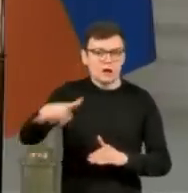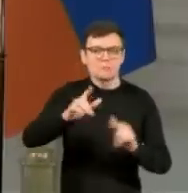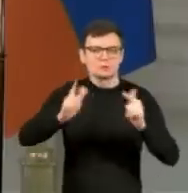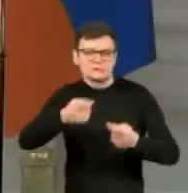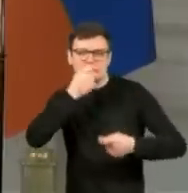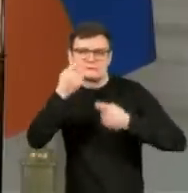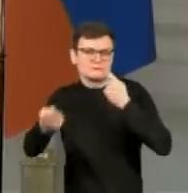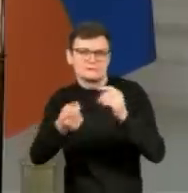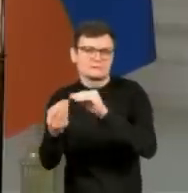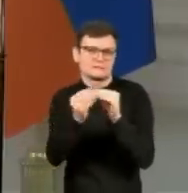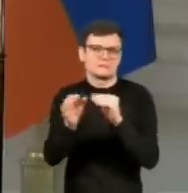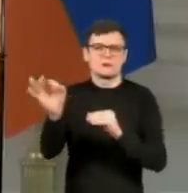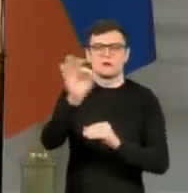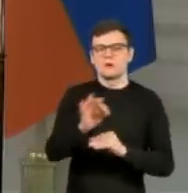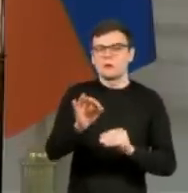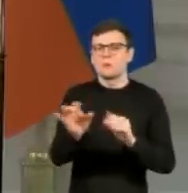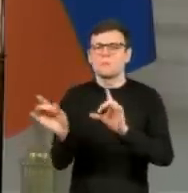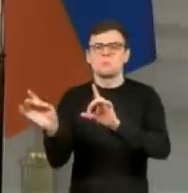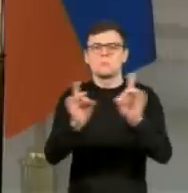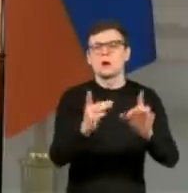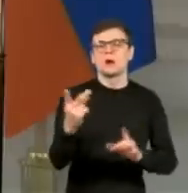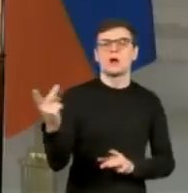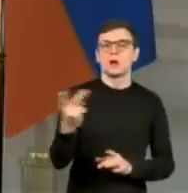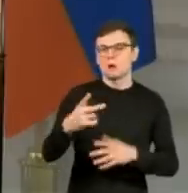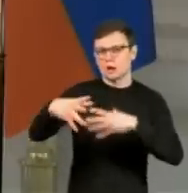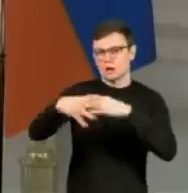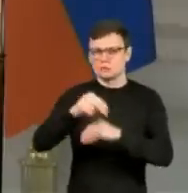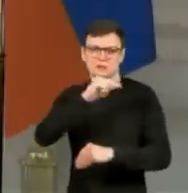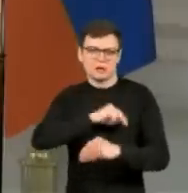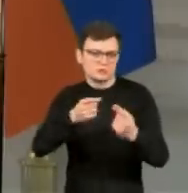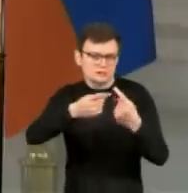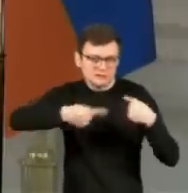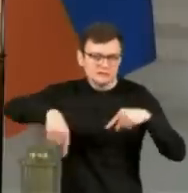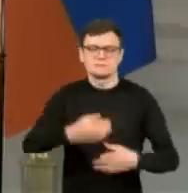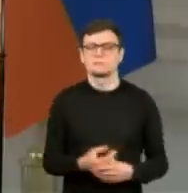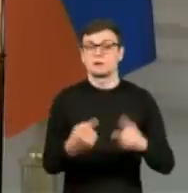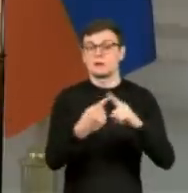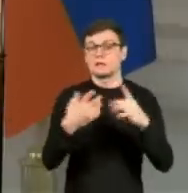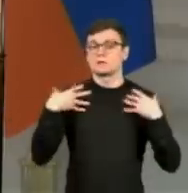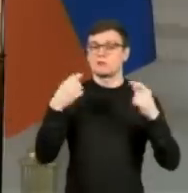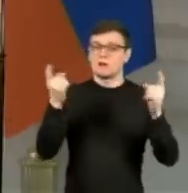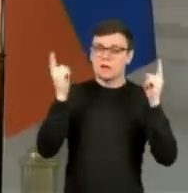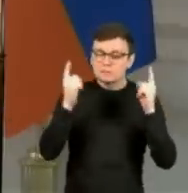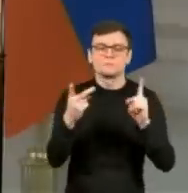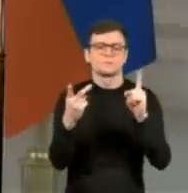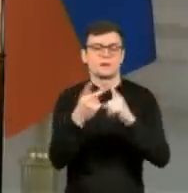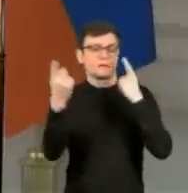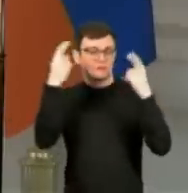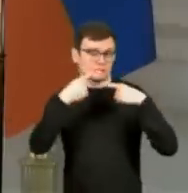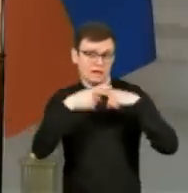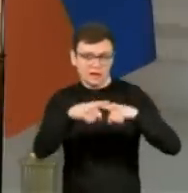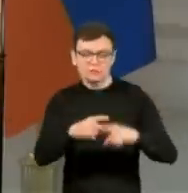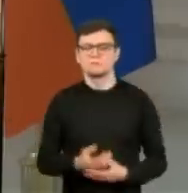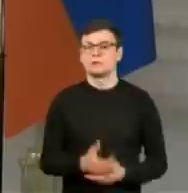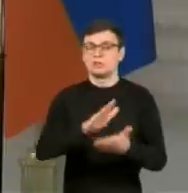aptarėme įvairias dvišalio bendradarbiavimo sritis, įskaitant sveikatos apsaugą, informacinės technologijas, atsinaujinančią